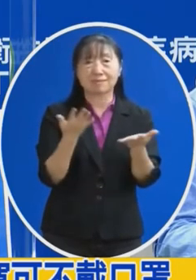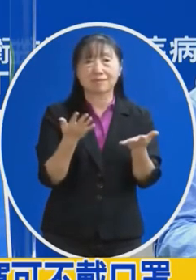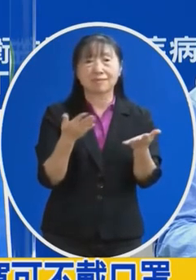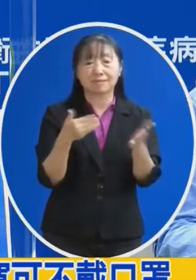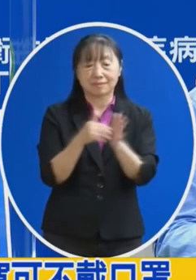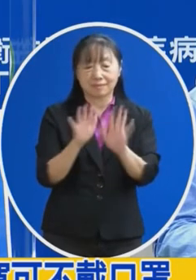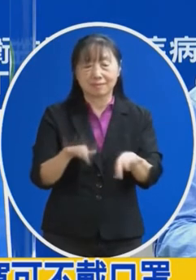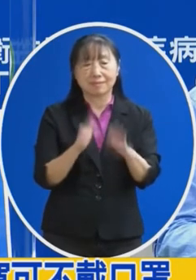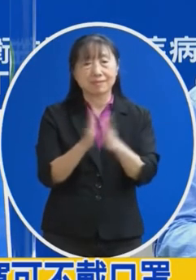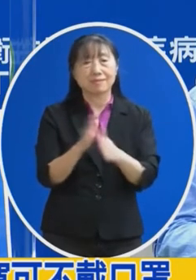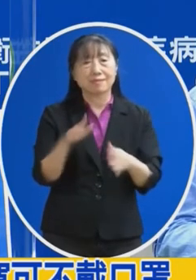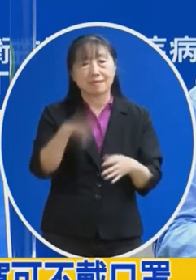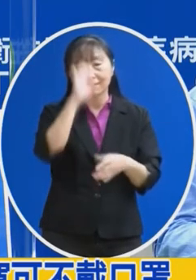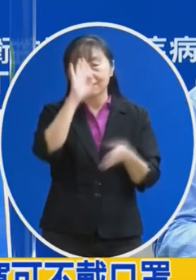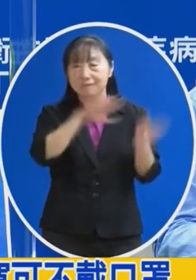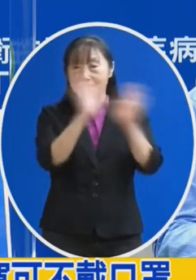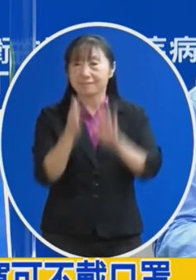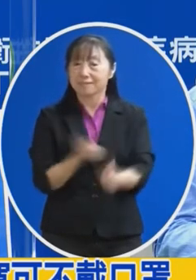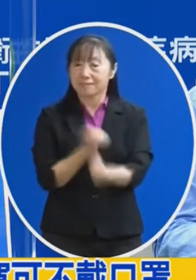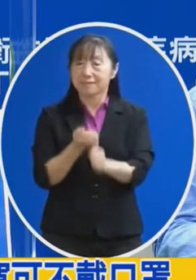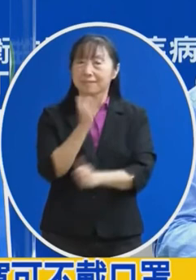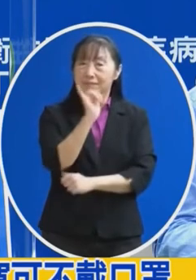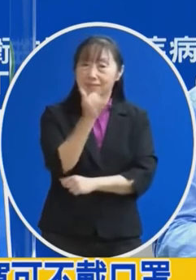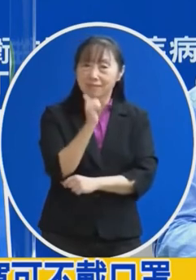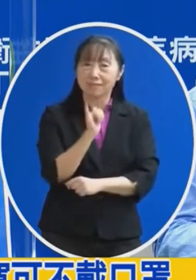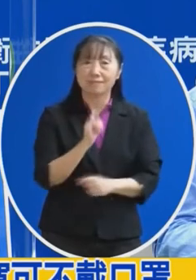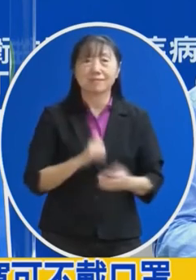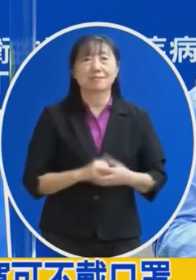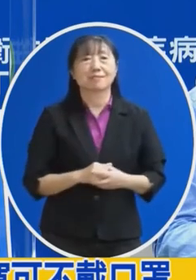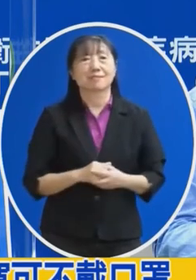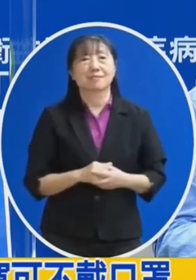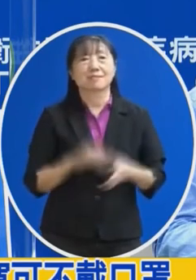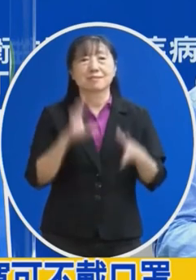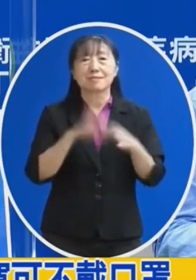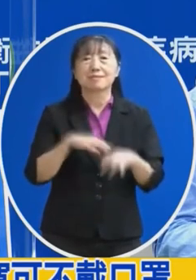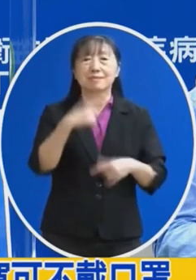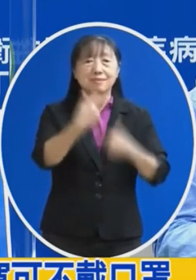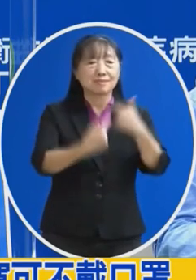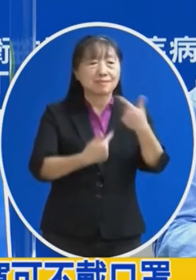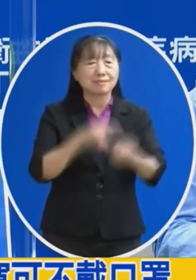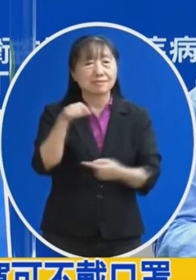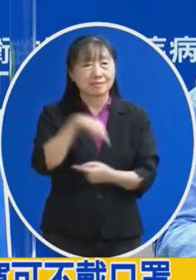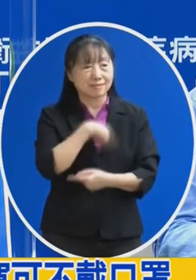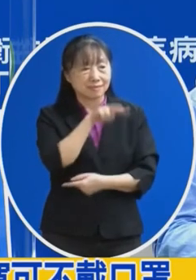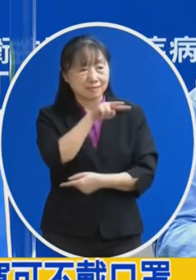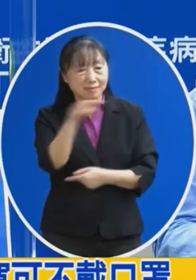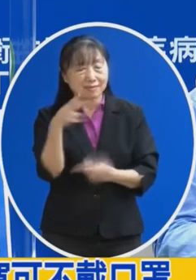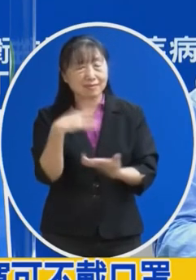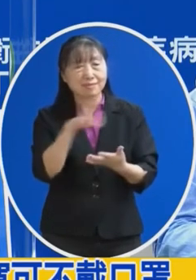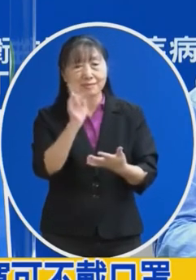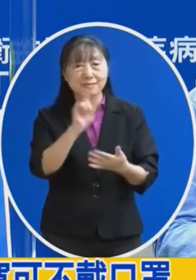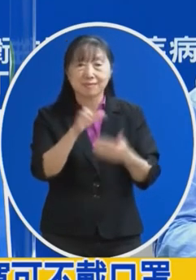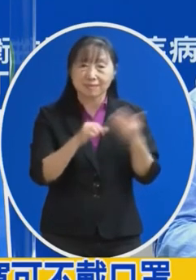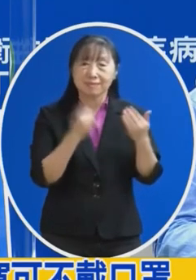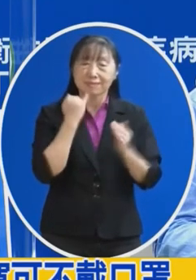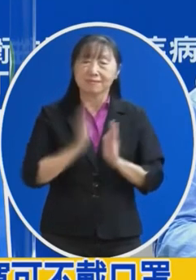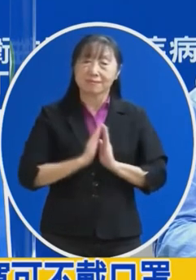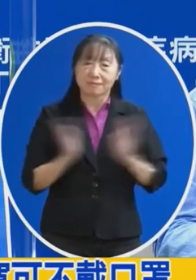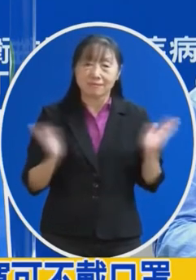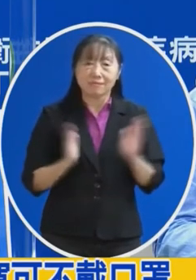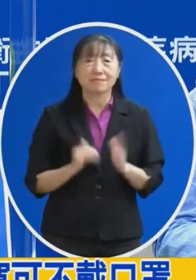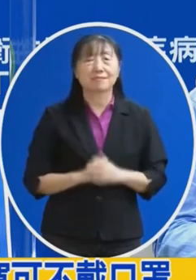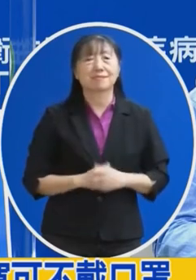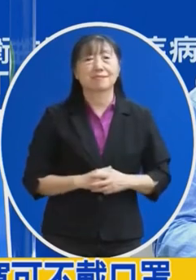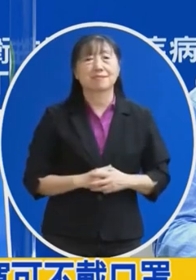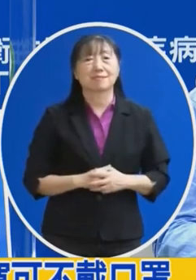目前来讲疫情仍然维持的算是相当的好，所以陆陆续续会有这些开放，像明天我们仍然会都有